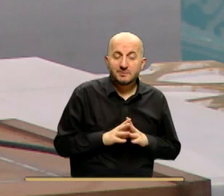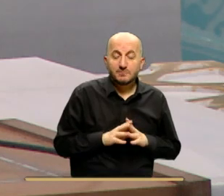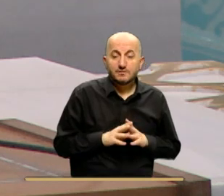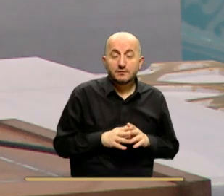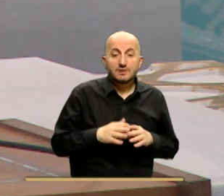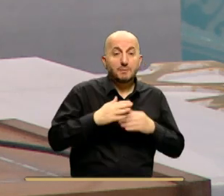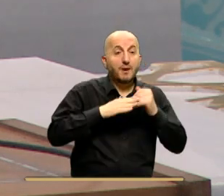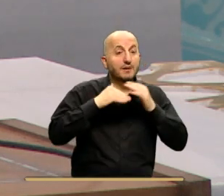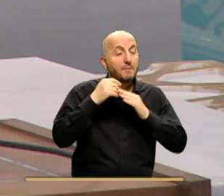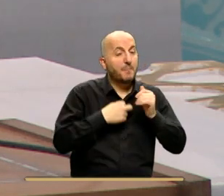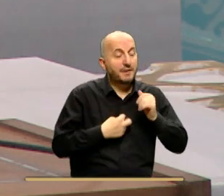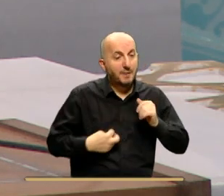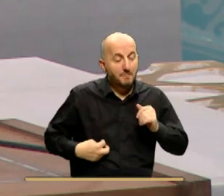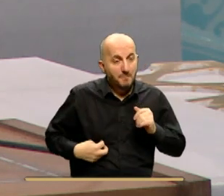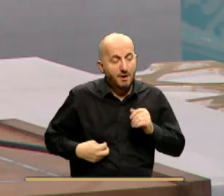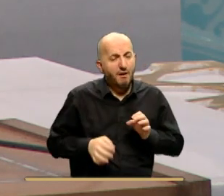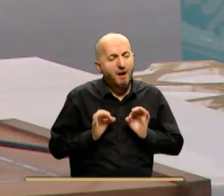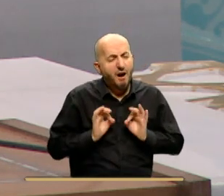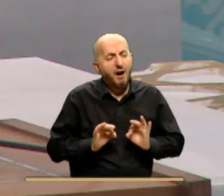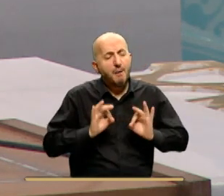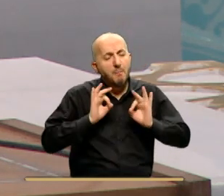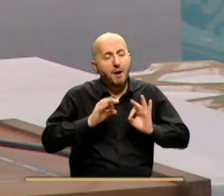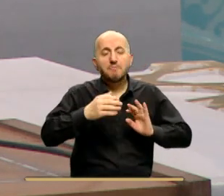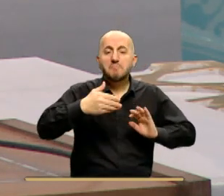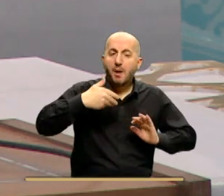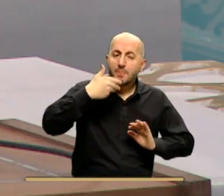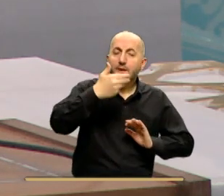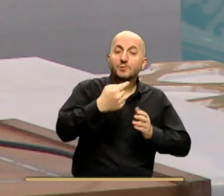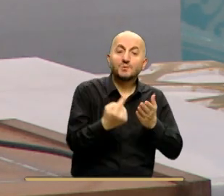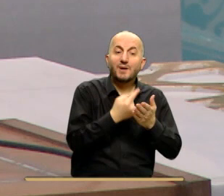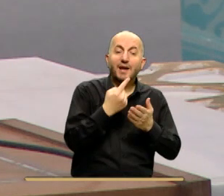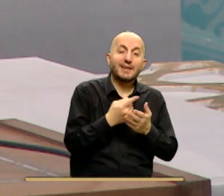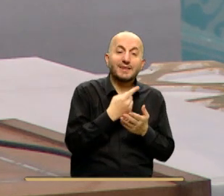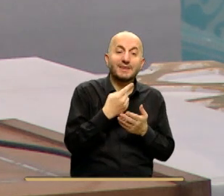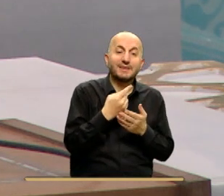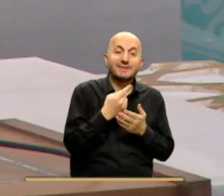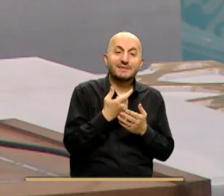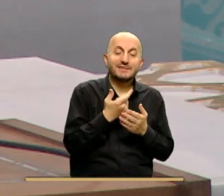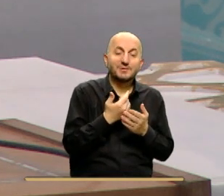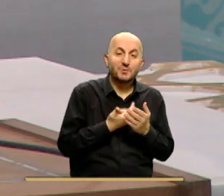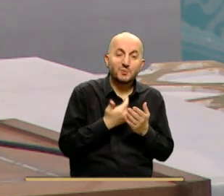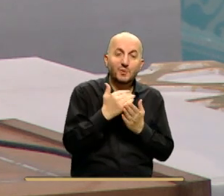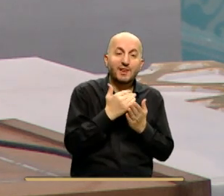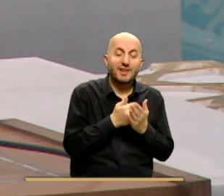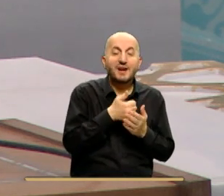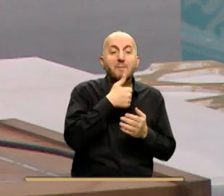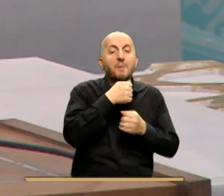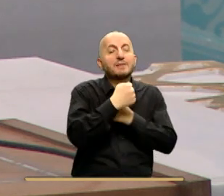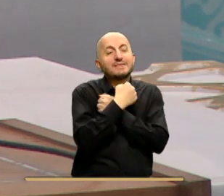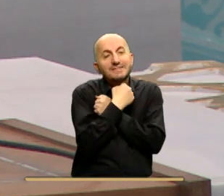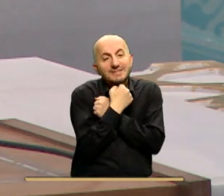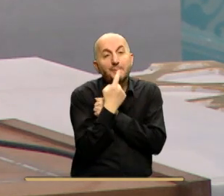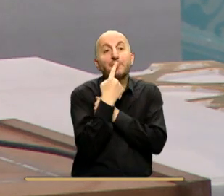Hazreti İbrahim hep hitabında Kur'an'ın üslubuyla gördüğünüz gibi baba demiyor, babacığım